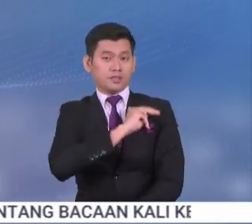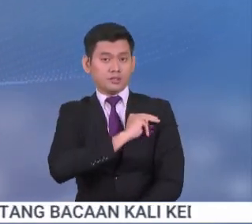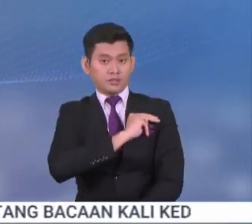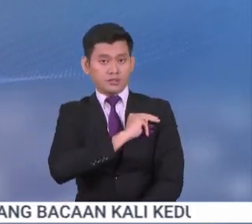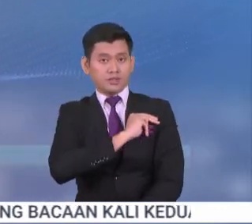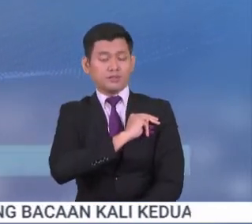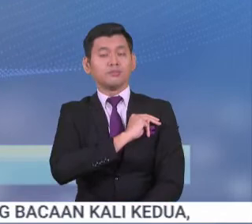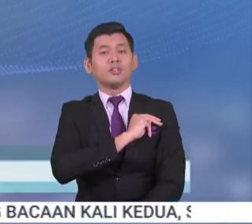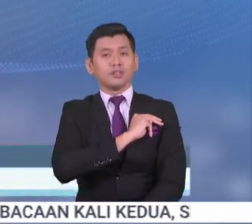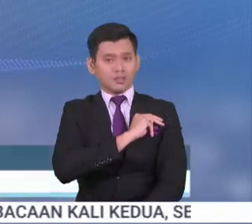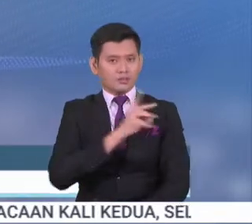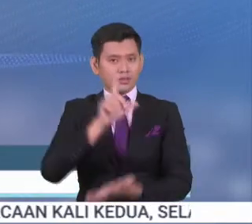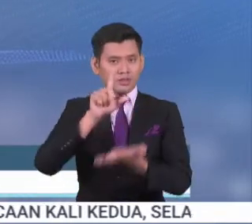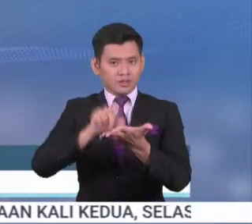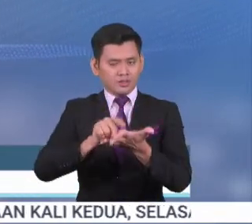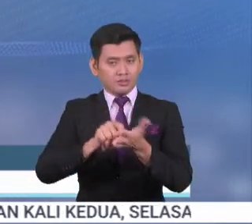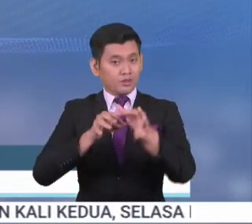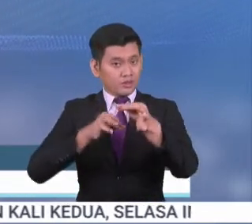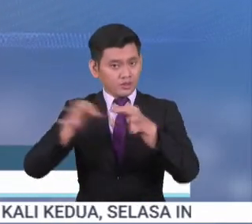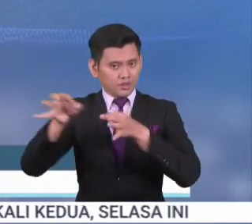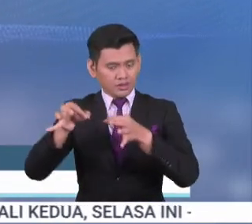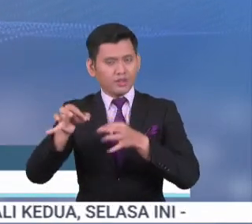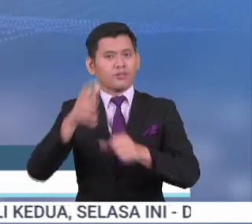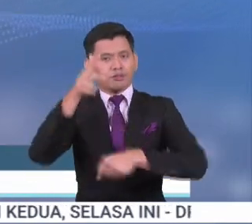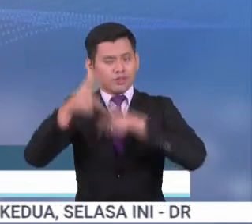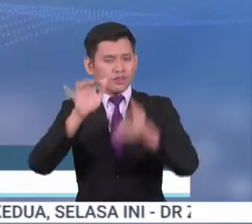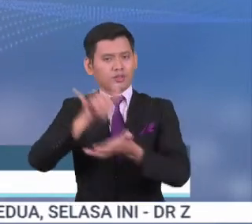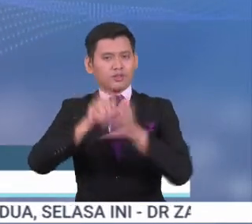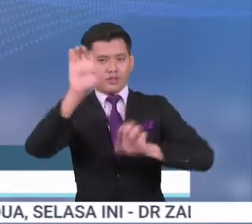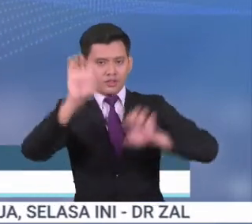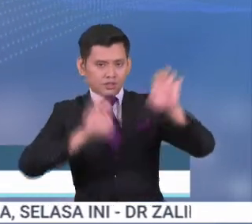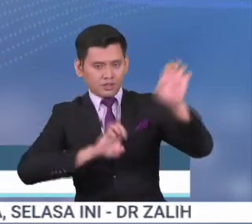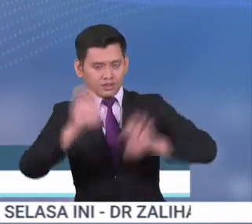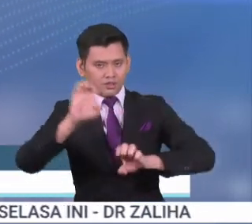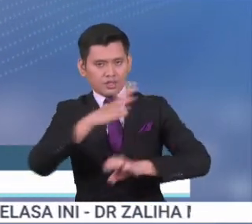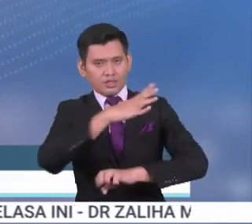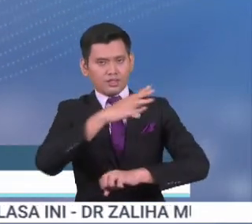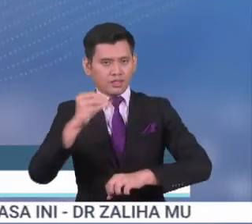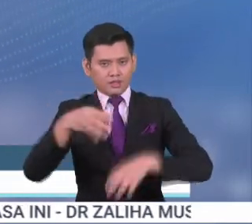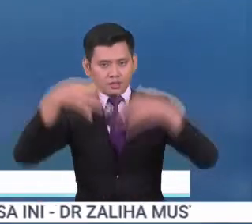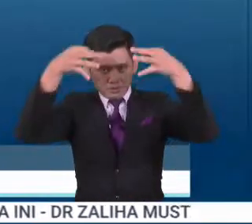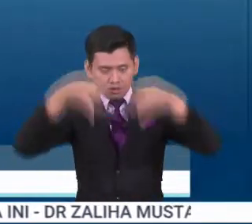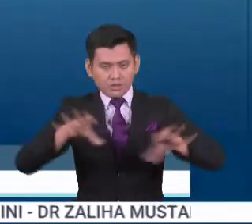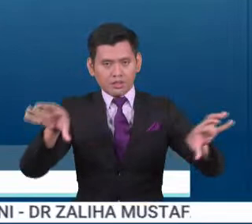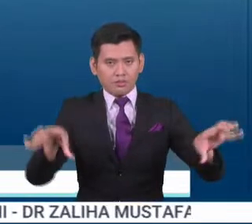itu dinilai dan diputuskan jawatan kuasa pemilihan filem FINAS.